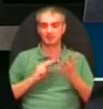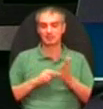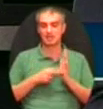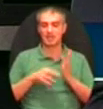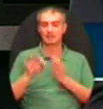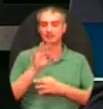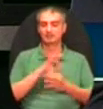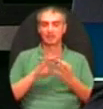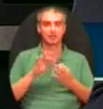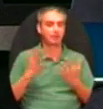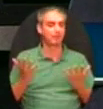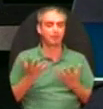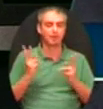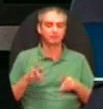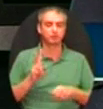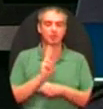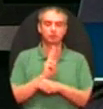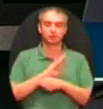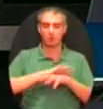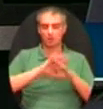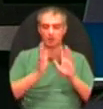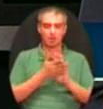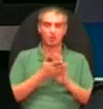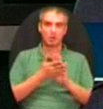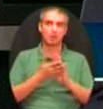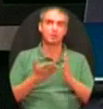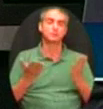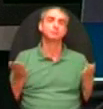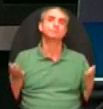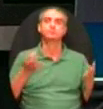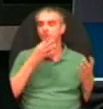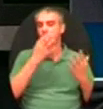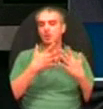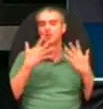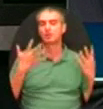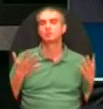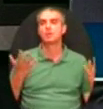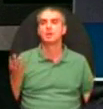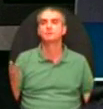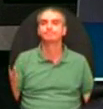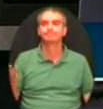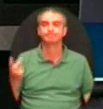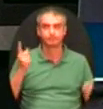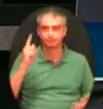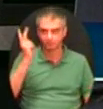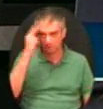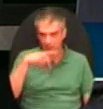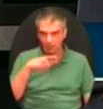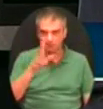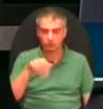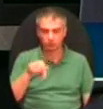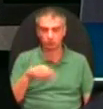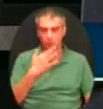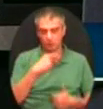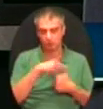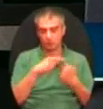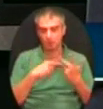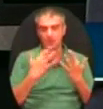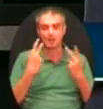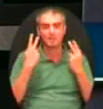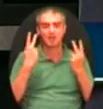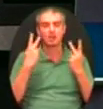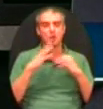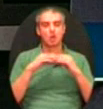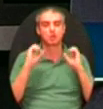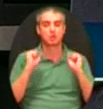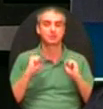הצבאי-אסטרטגי. איך אפשר לשמור את כל הכדורים האלה באוויר? זו שאלה גדולה, אבל צריך להבין שיש כאן כמה עקרונות